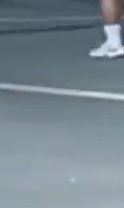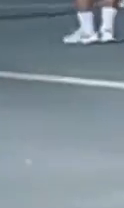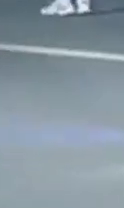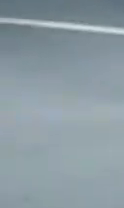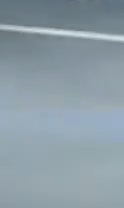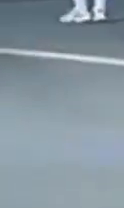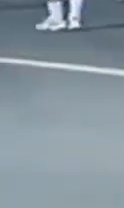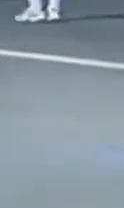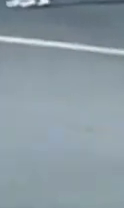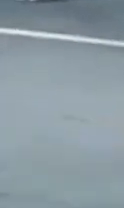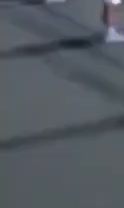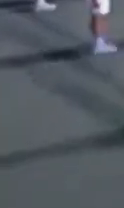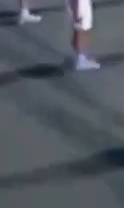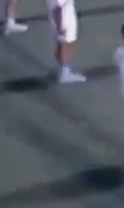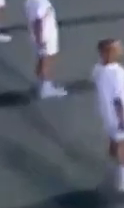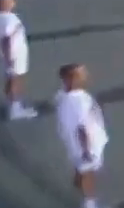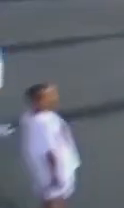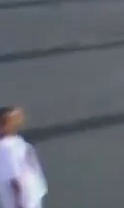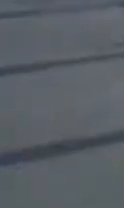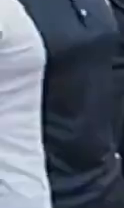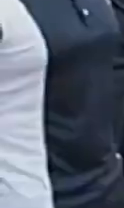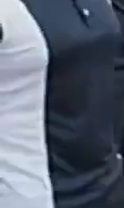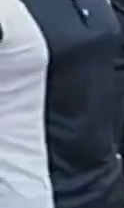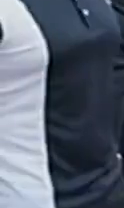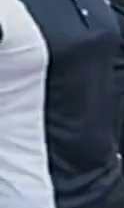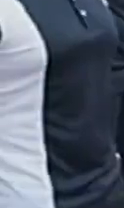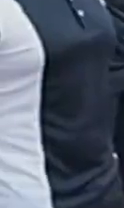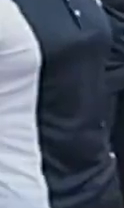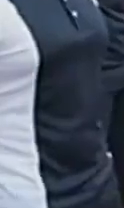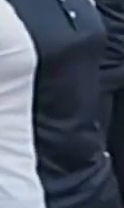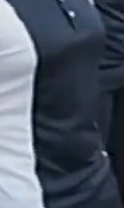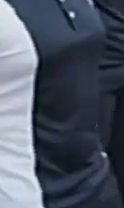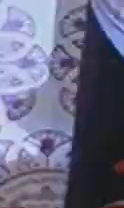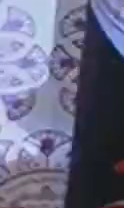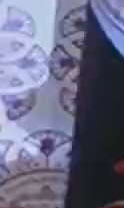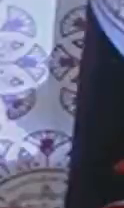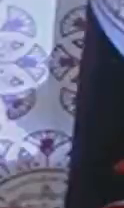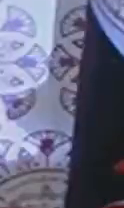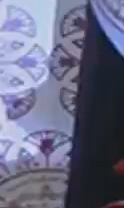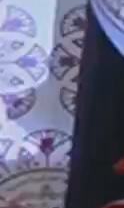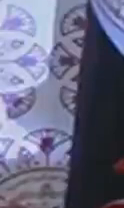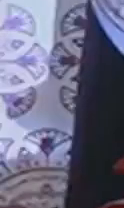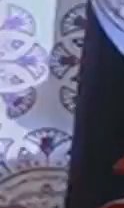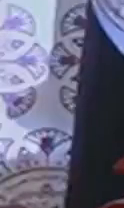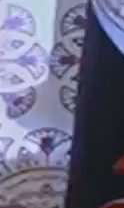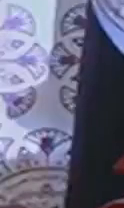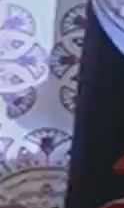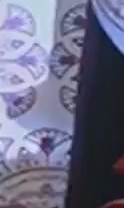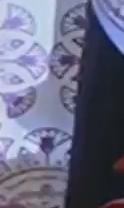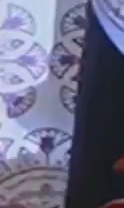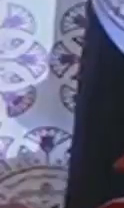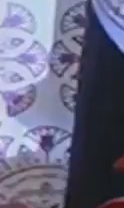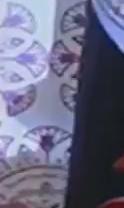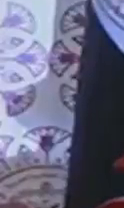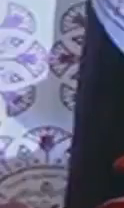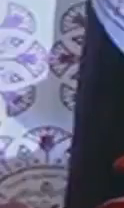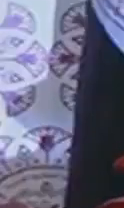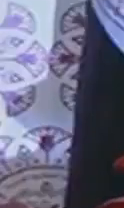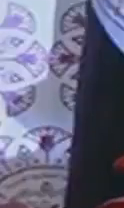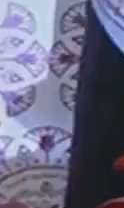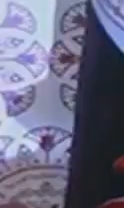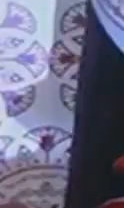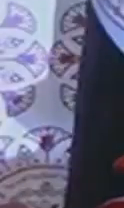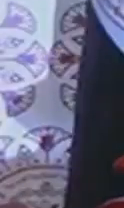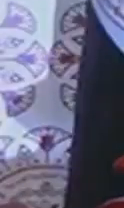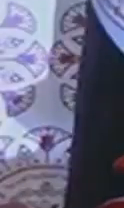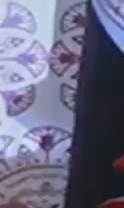في جولته التفقدية بالأكاديمية العسكرية، الرئيس السيسي يؤكد حرص الدولة على إيجاد حلول نهائية للأزمة